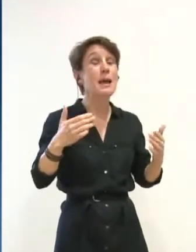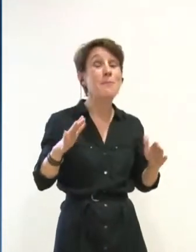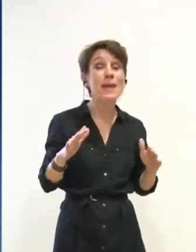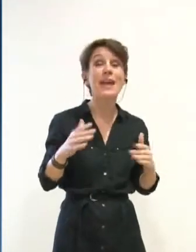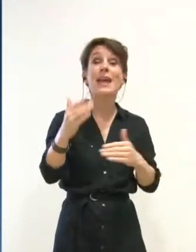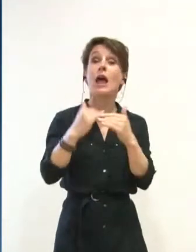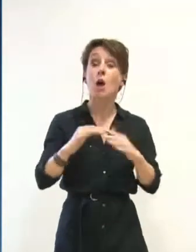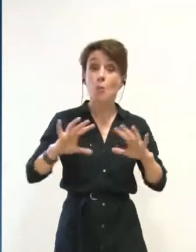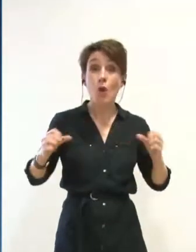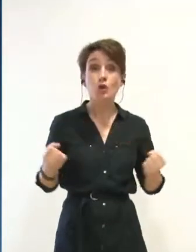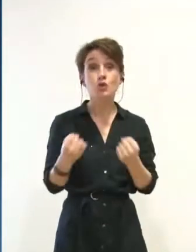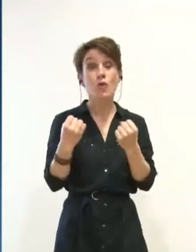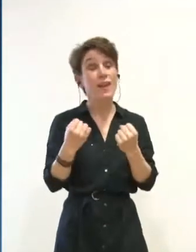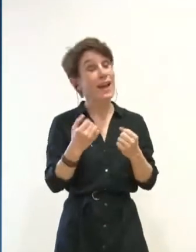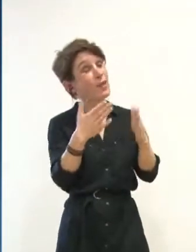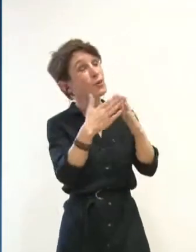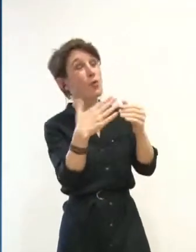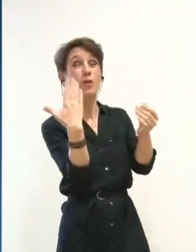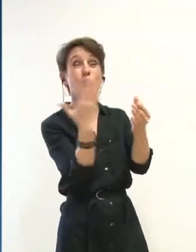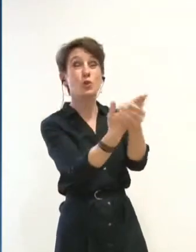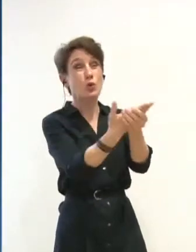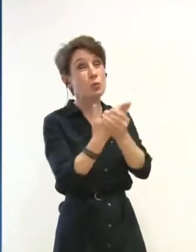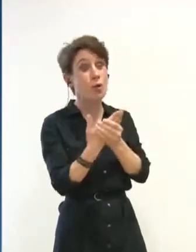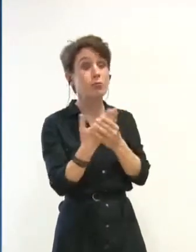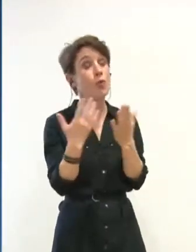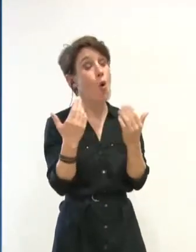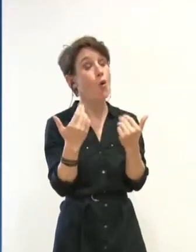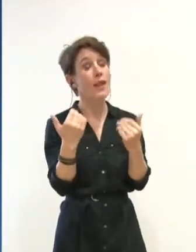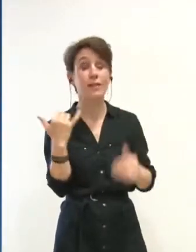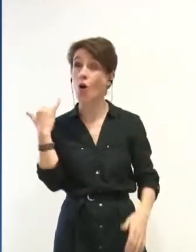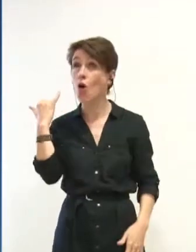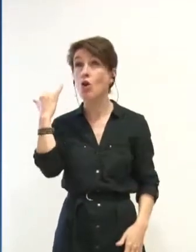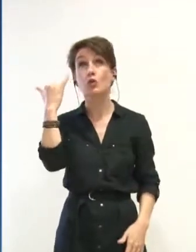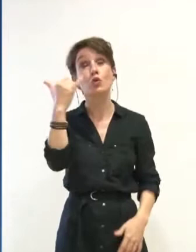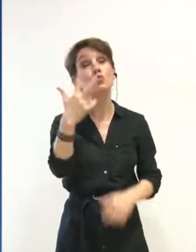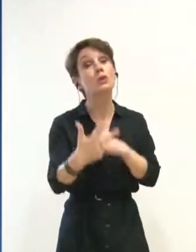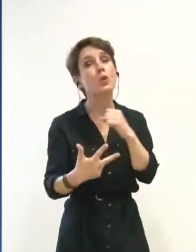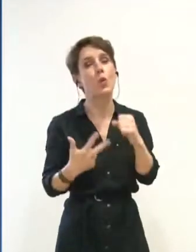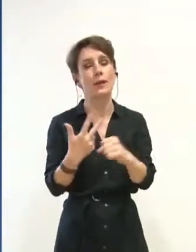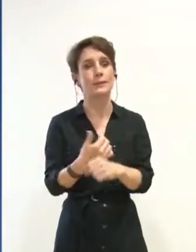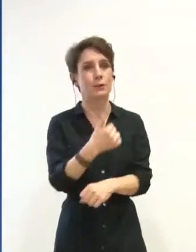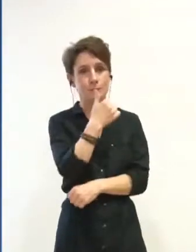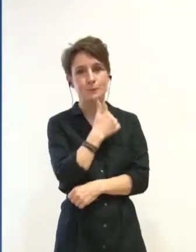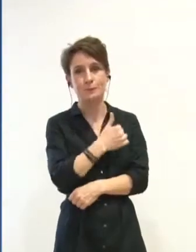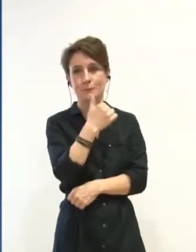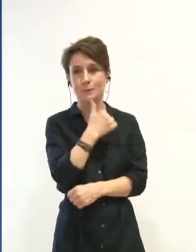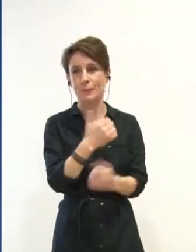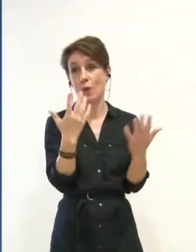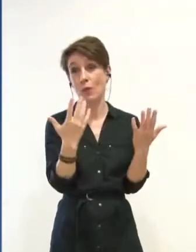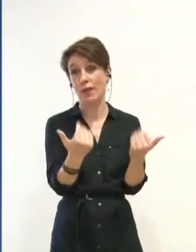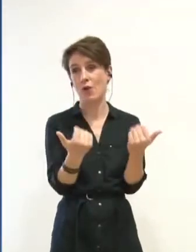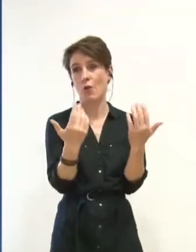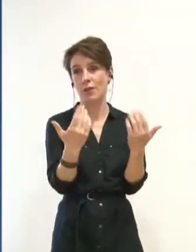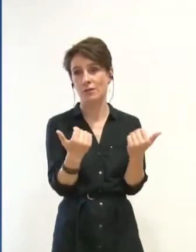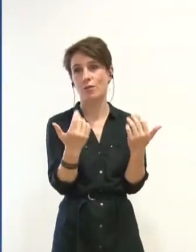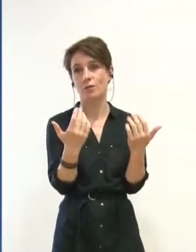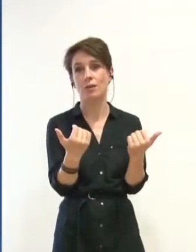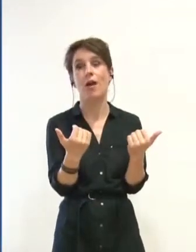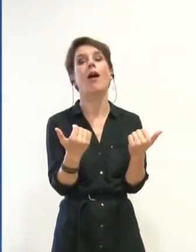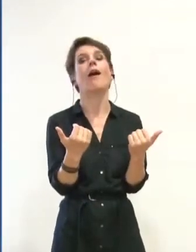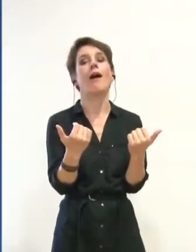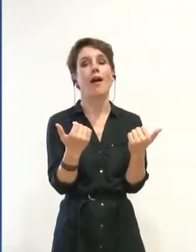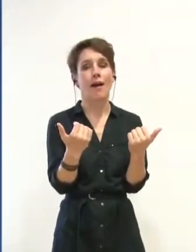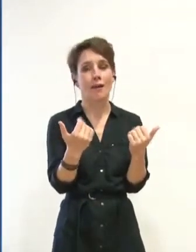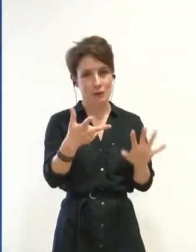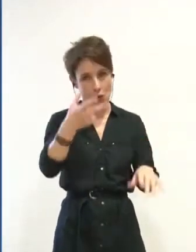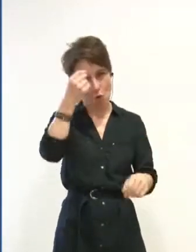sauvegarde, le plan d'austérité, selon comment on l'aborde, mais nous comprenons aujourd'hui pourquoi nous ne les